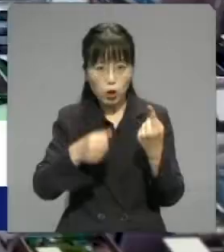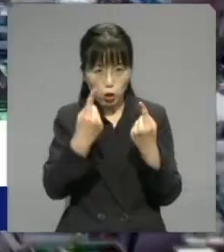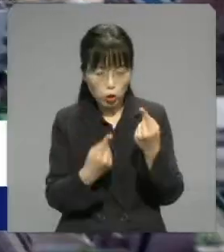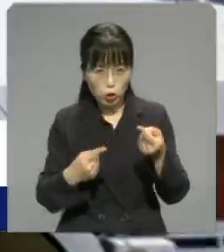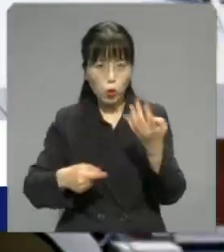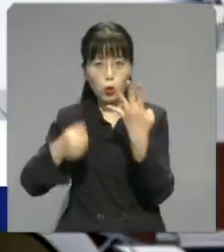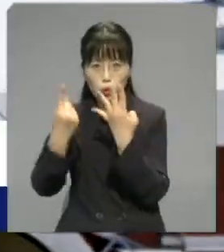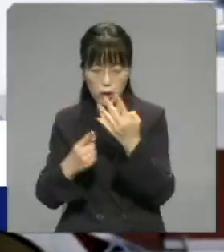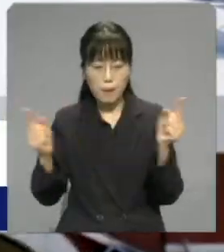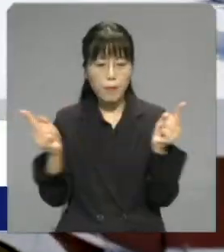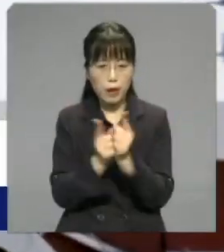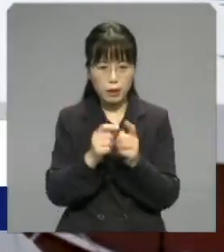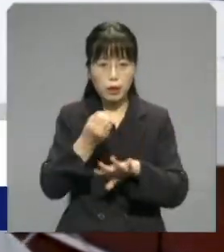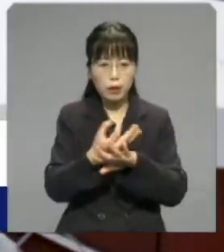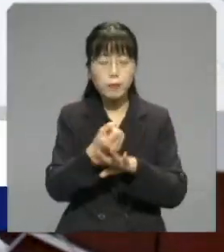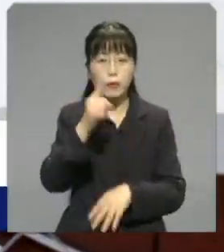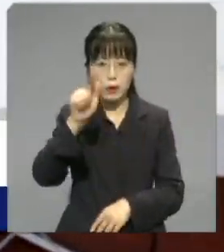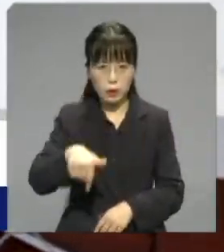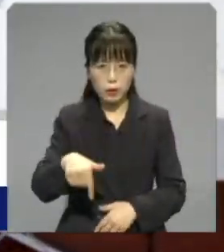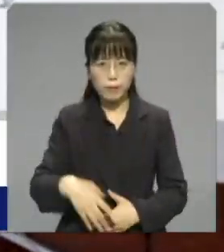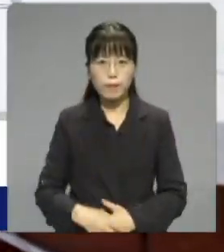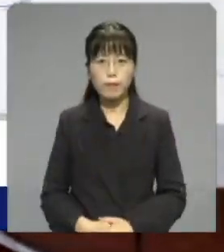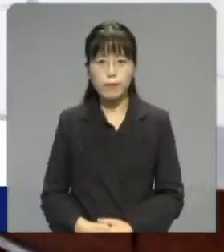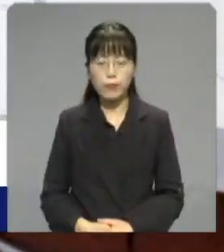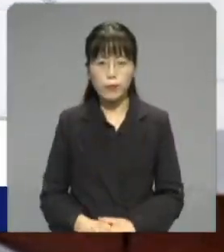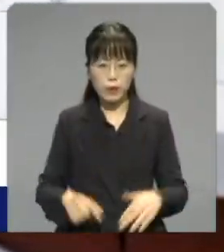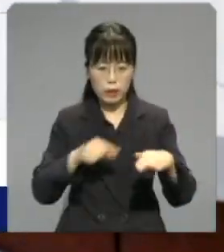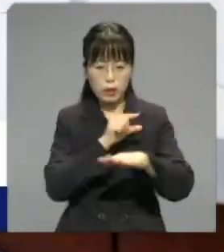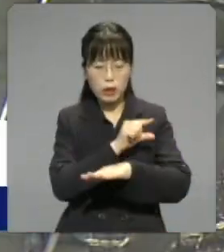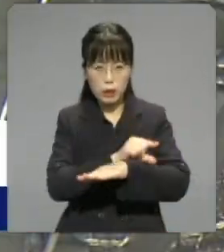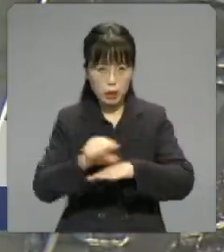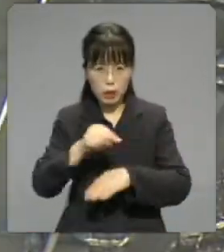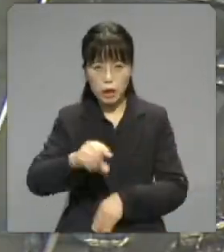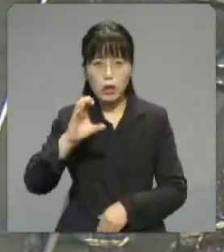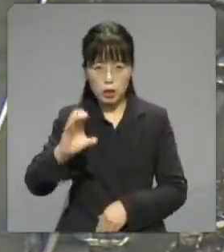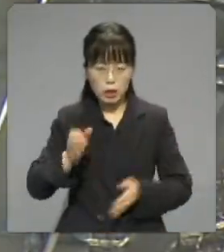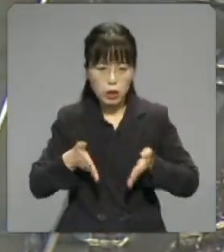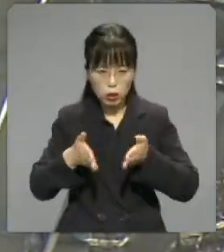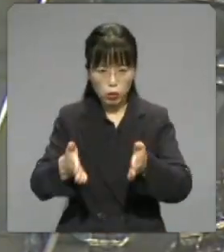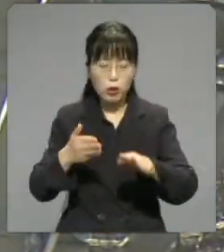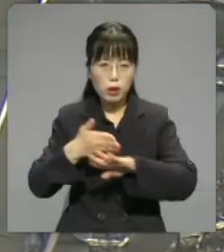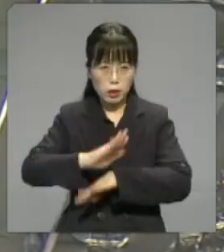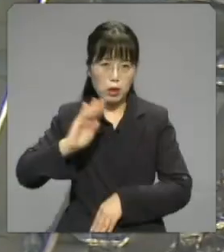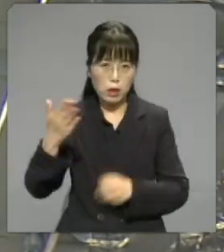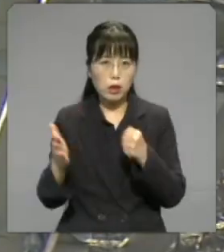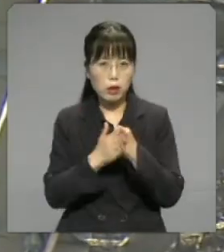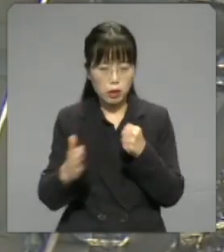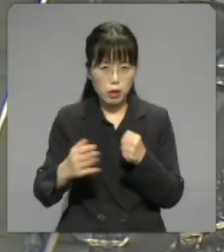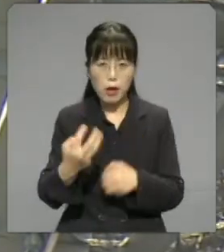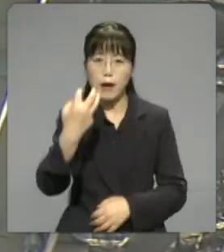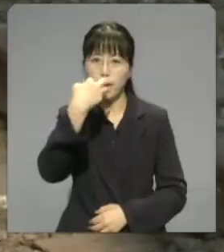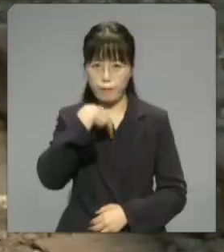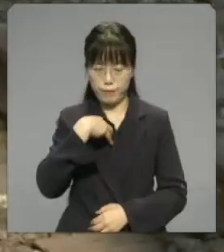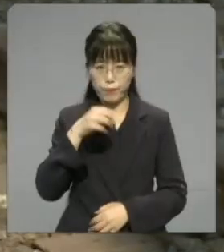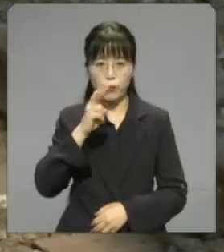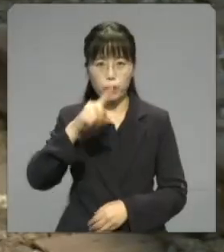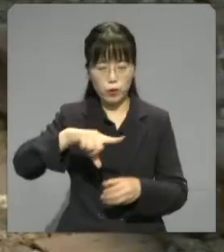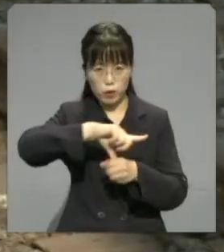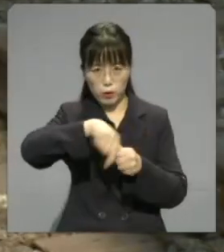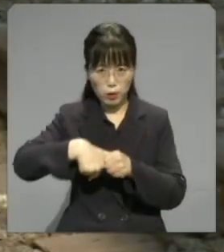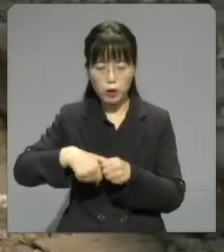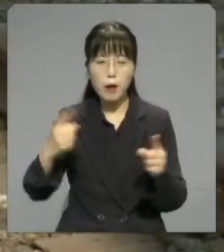4호선이 만나는 금정역 GTX 시선도 지나게 되면서 트리플 역세권으로